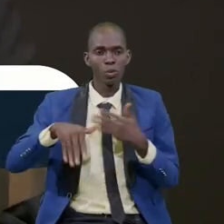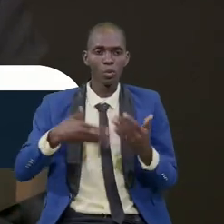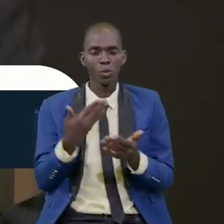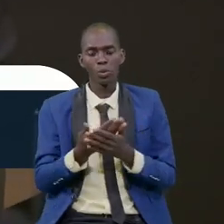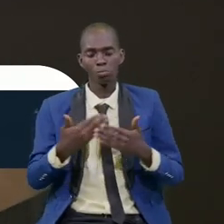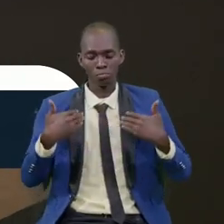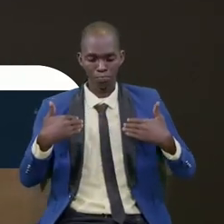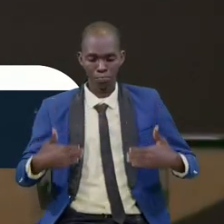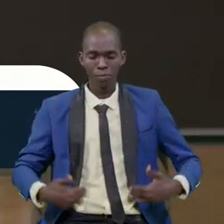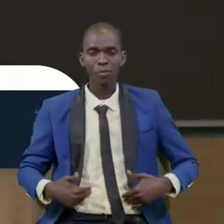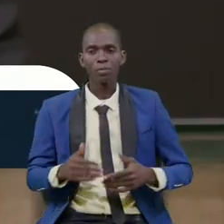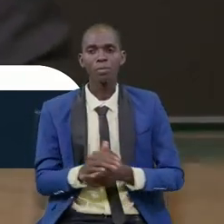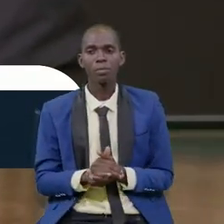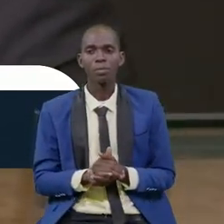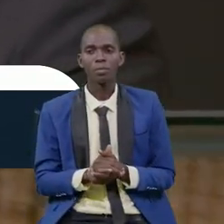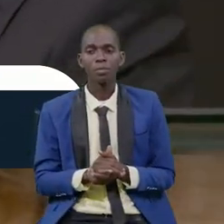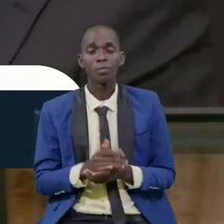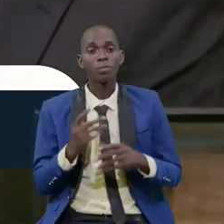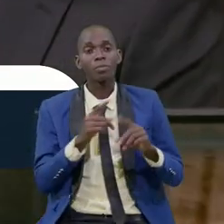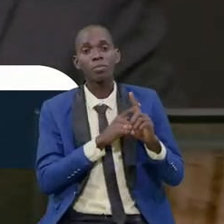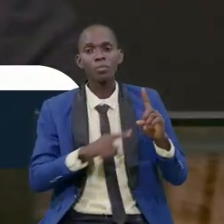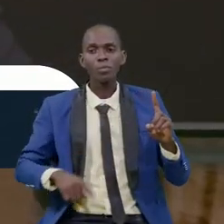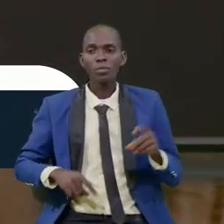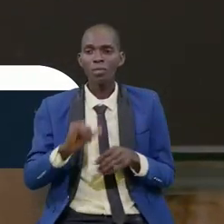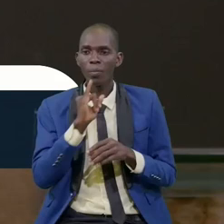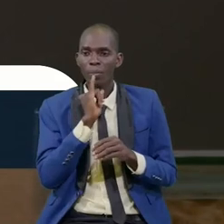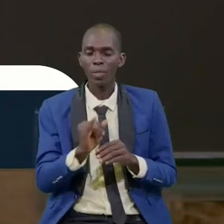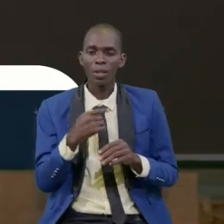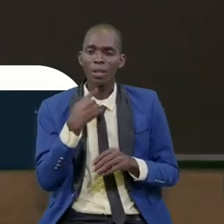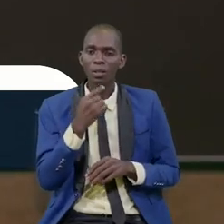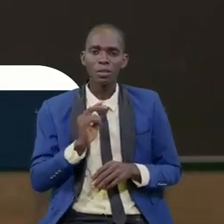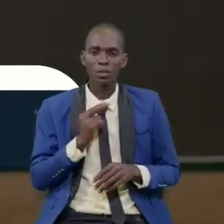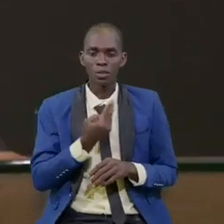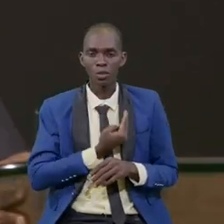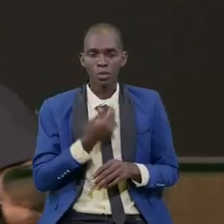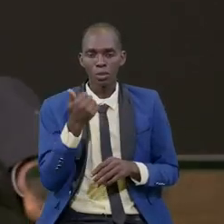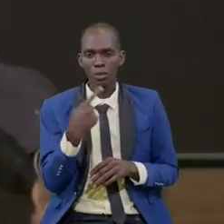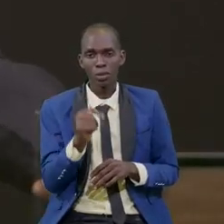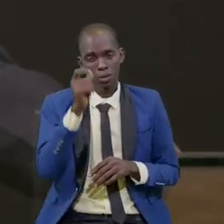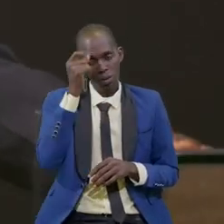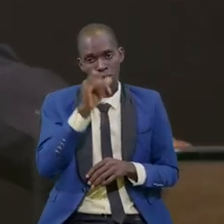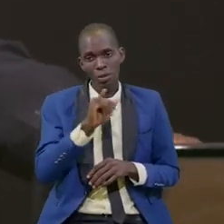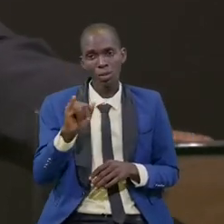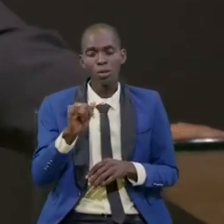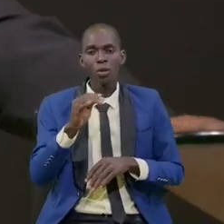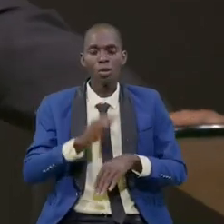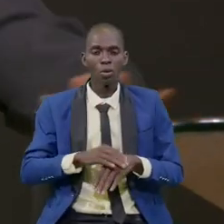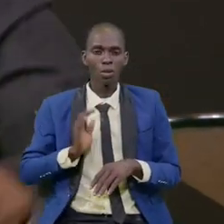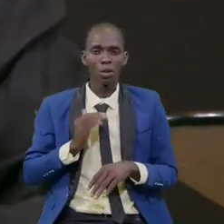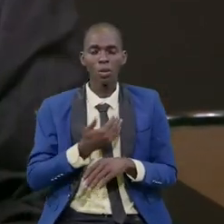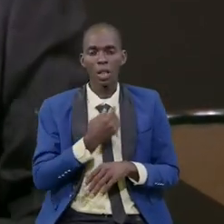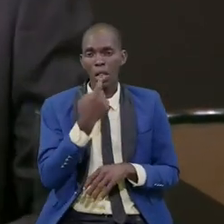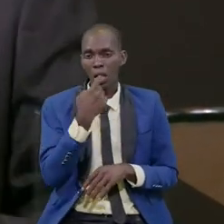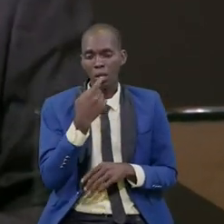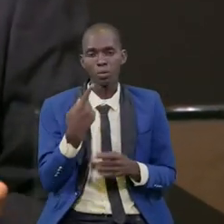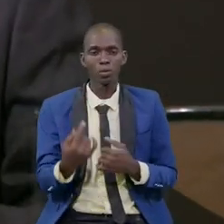son corps en bride. » Le Seigneur nous donne un projecteur sur